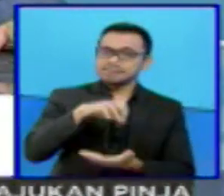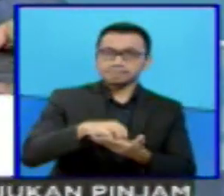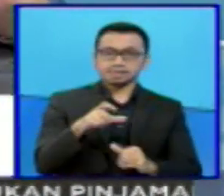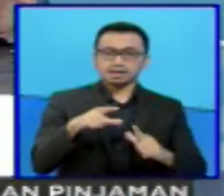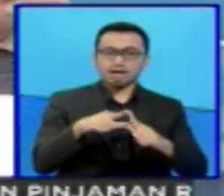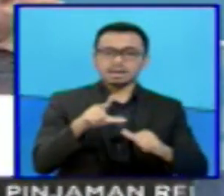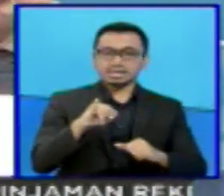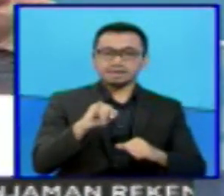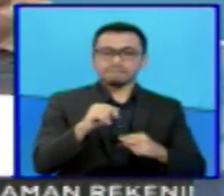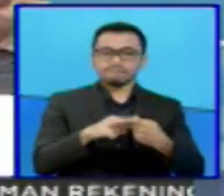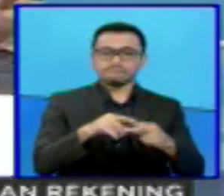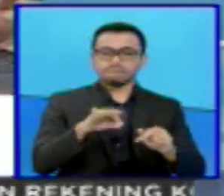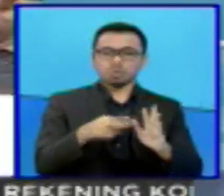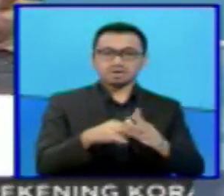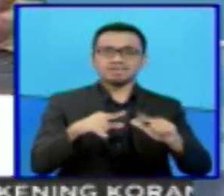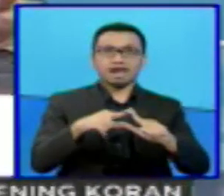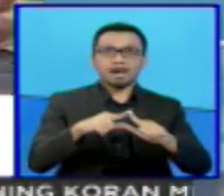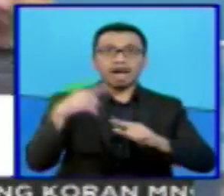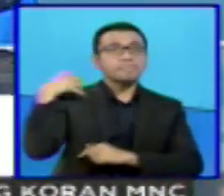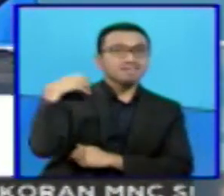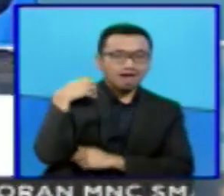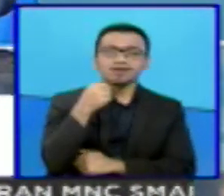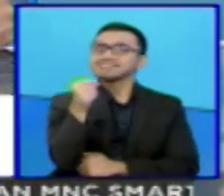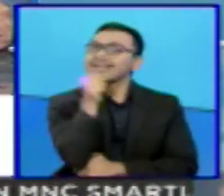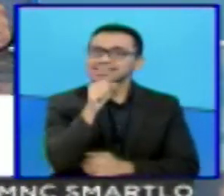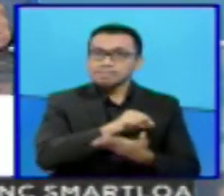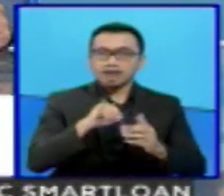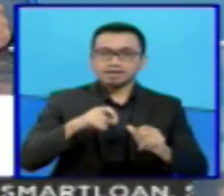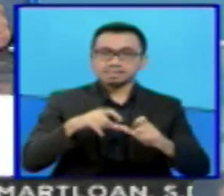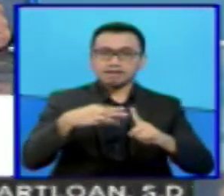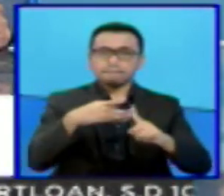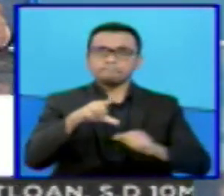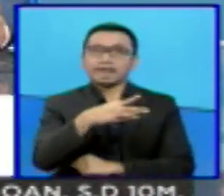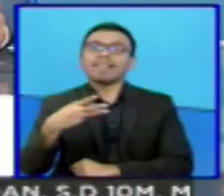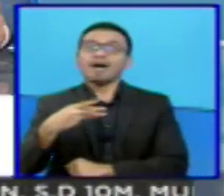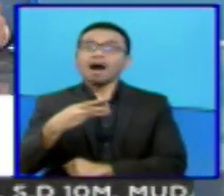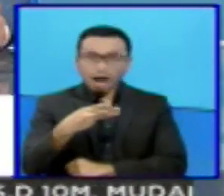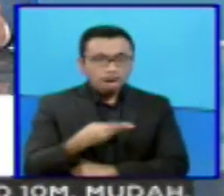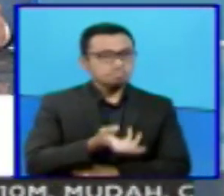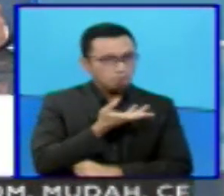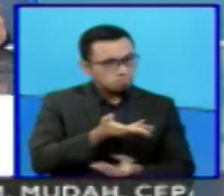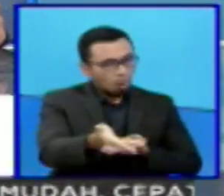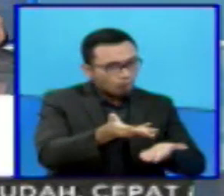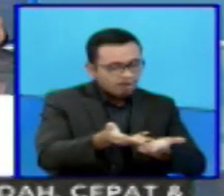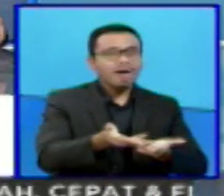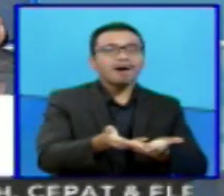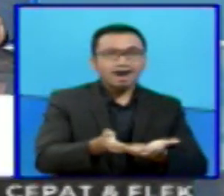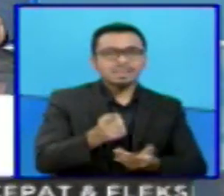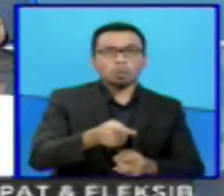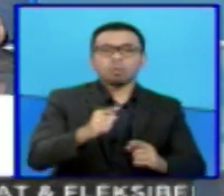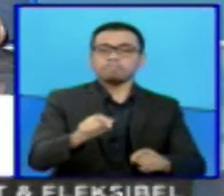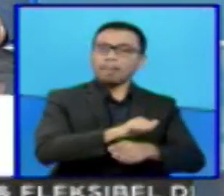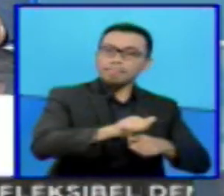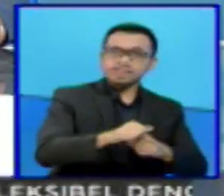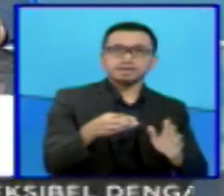Serikat. Talenta menyanyi Isabel Kiara bahkan mendapat tawaran untuk dilatih oleh pelatih vokal Michael Jackson dan Lady Gaga